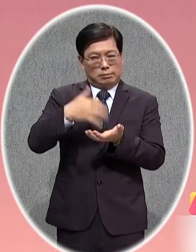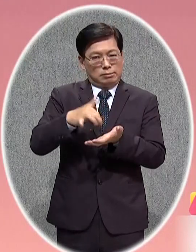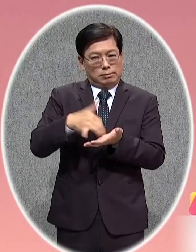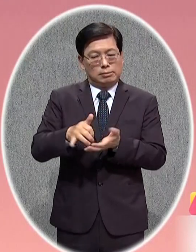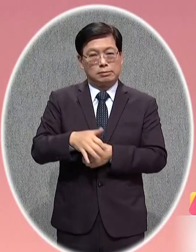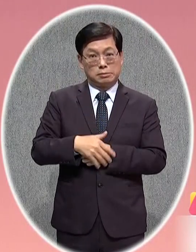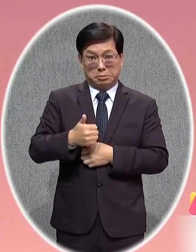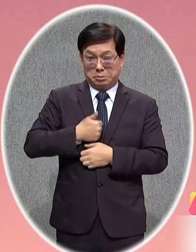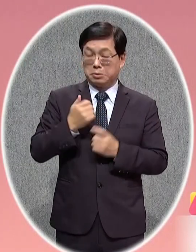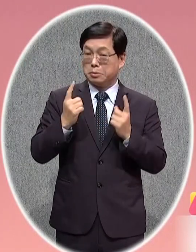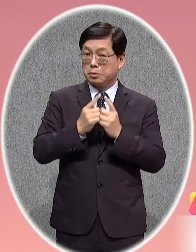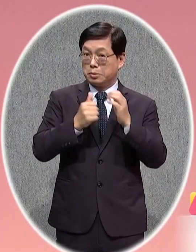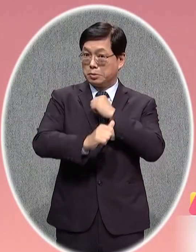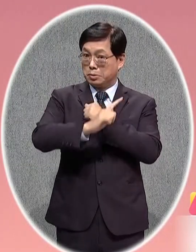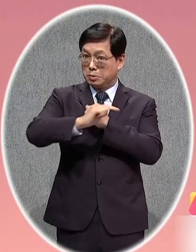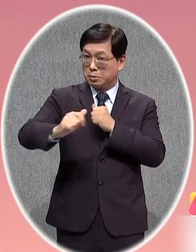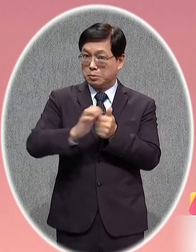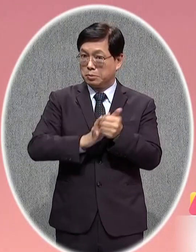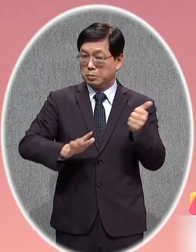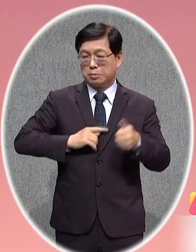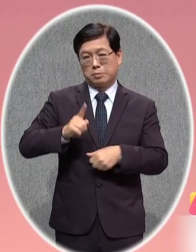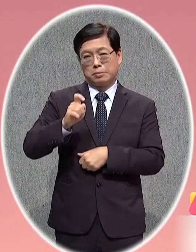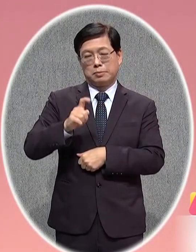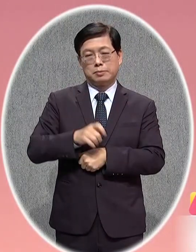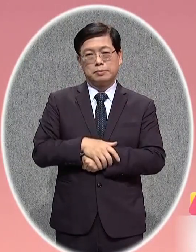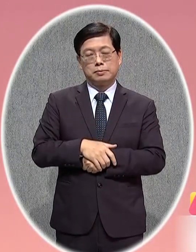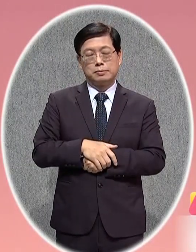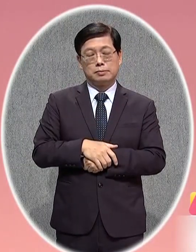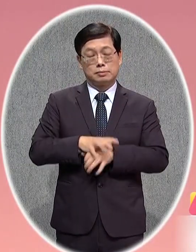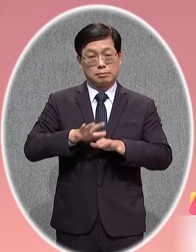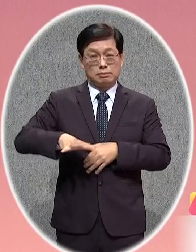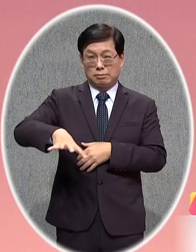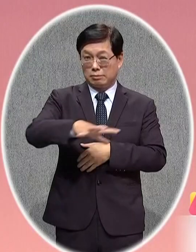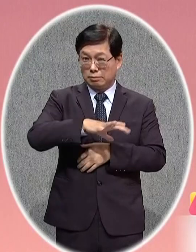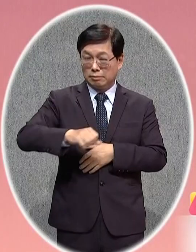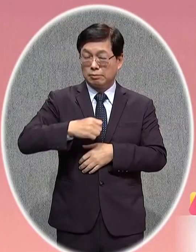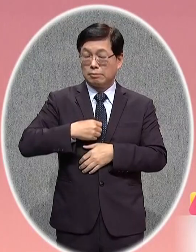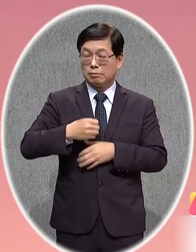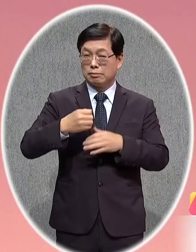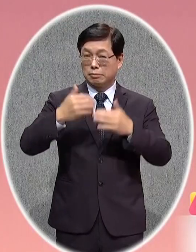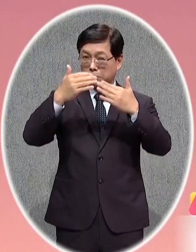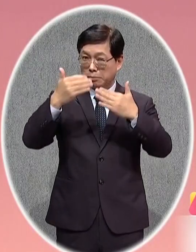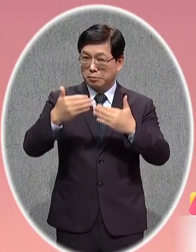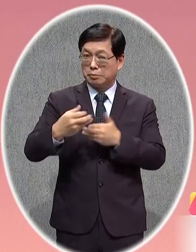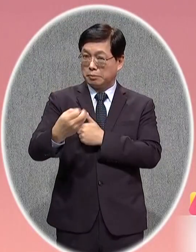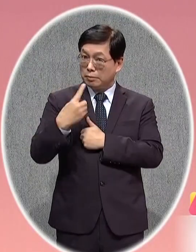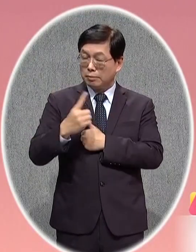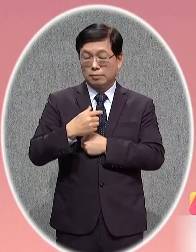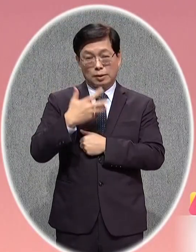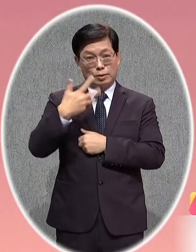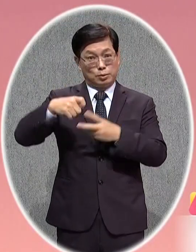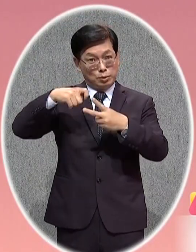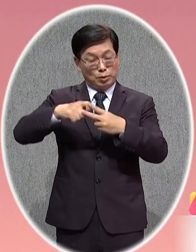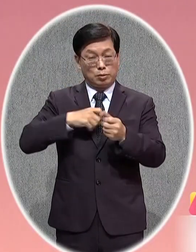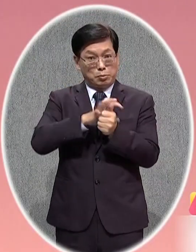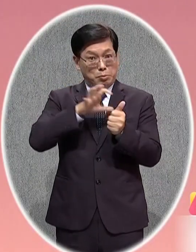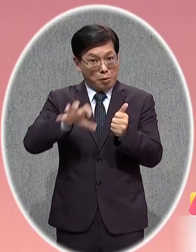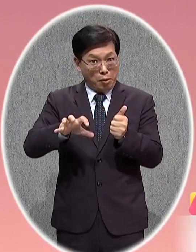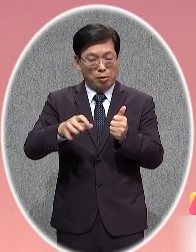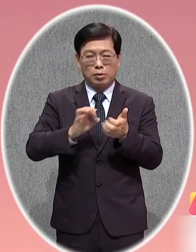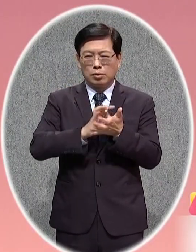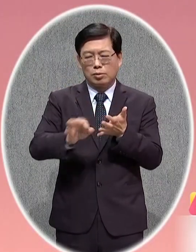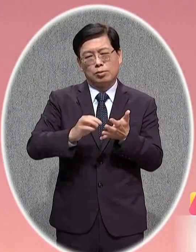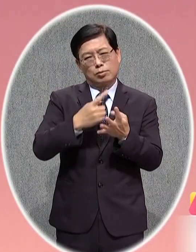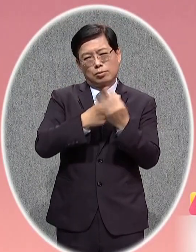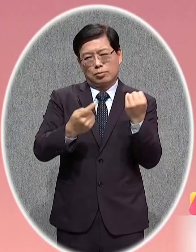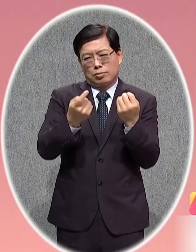这里面对于生物所受到的影响。所以这整个告诉我们的是说，水沟模拟你一定要有限的参